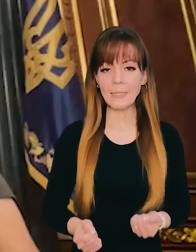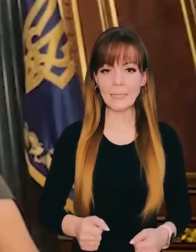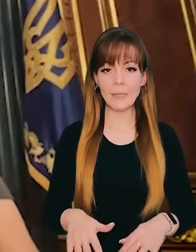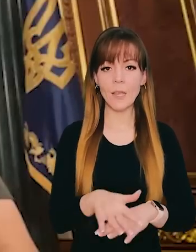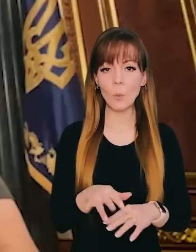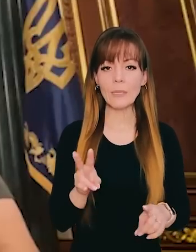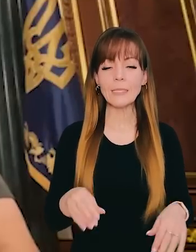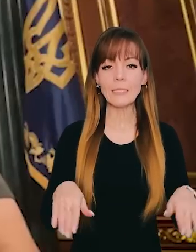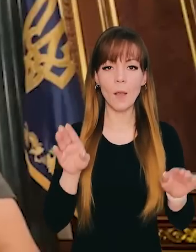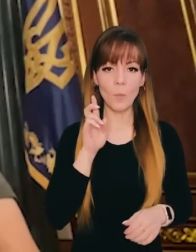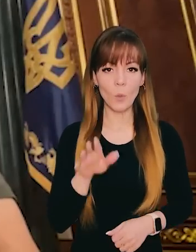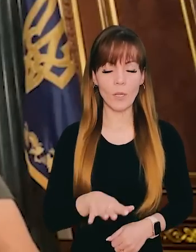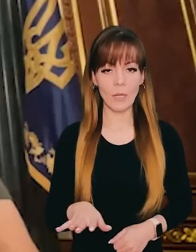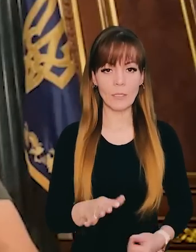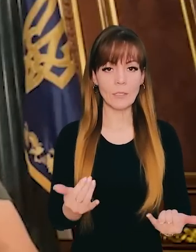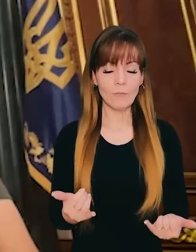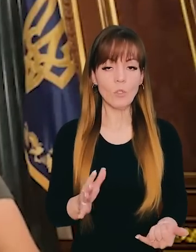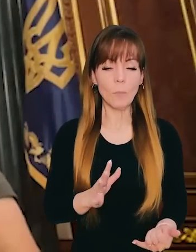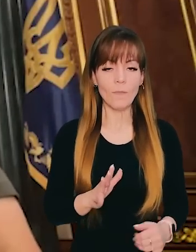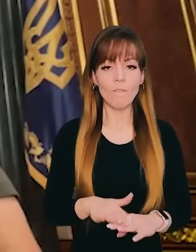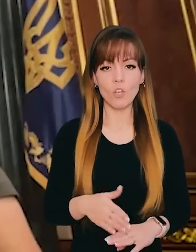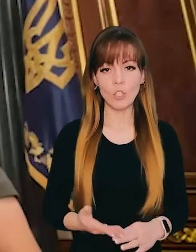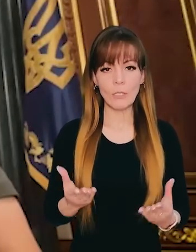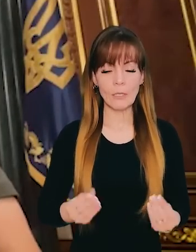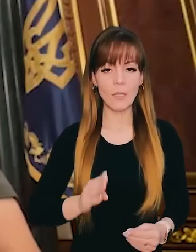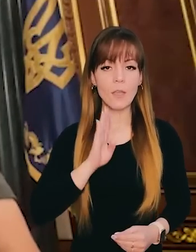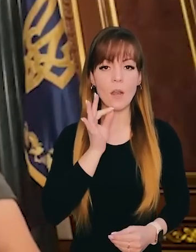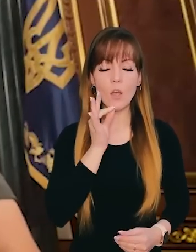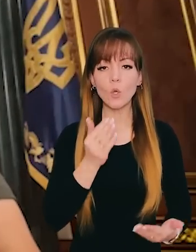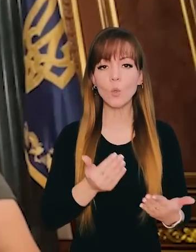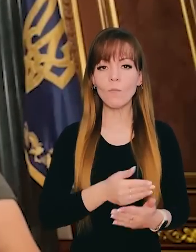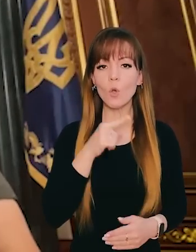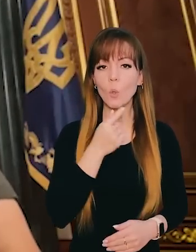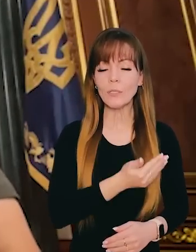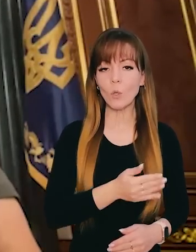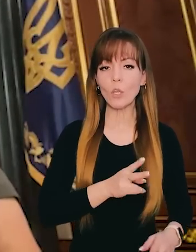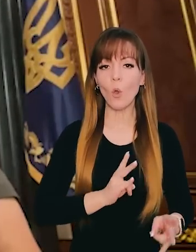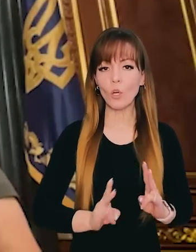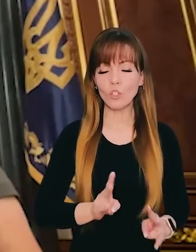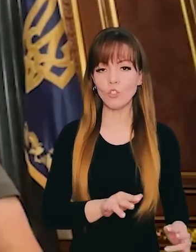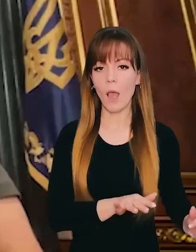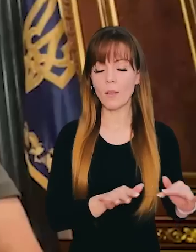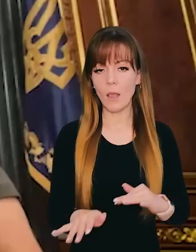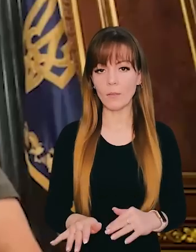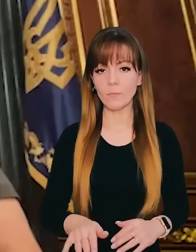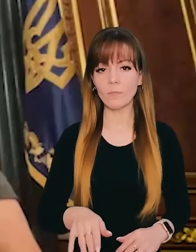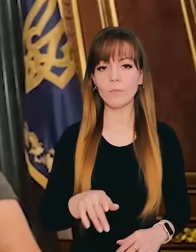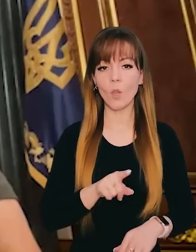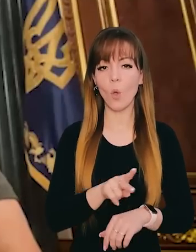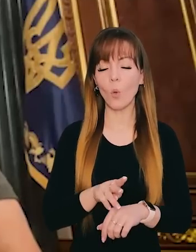міцний народи незламної країни сьогодні був важкий день Ранок Нової російської терористичної атаки